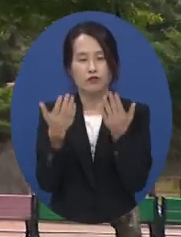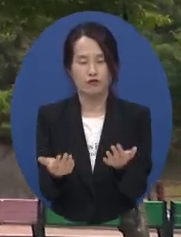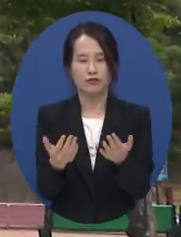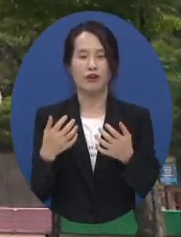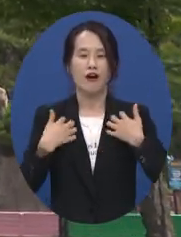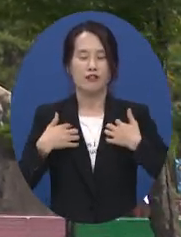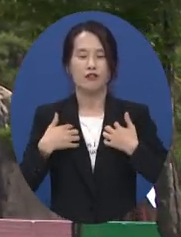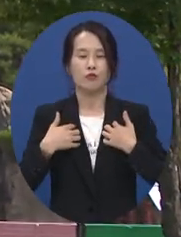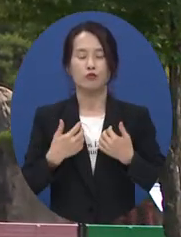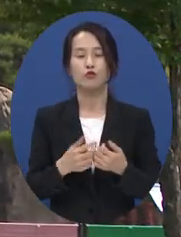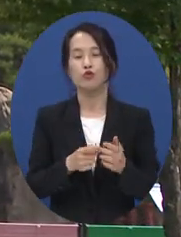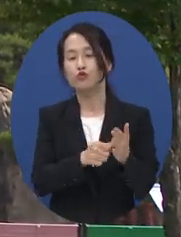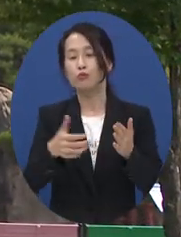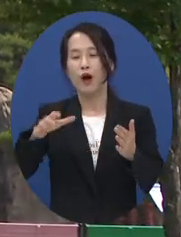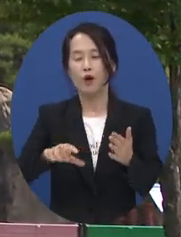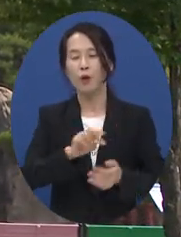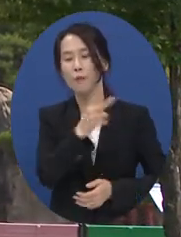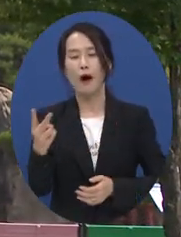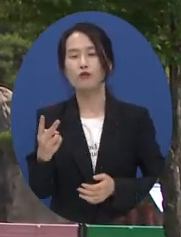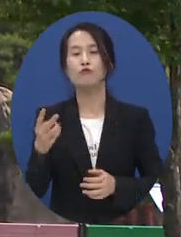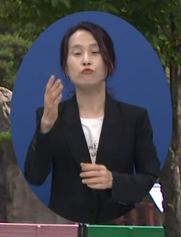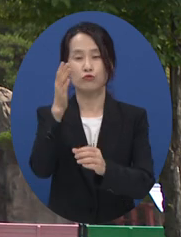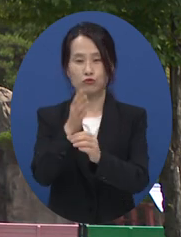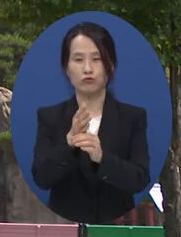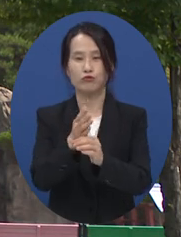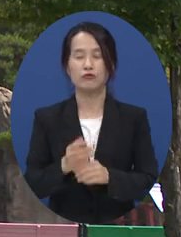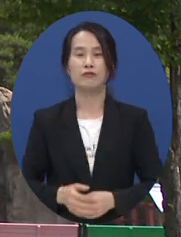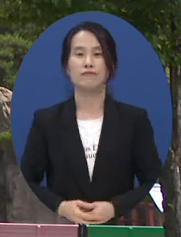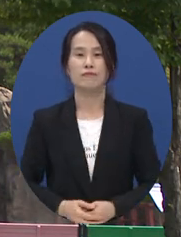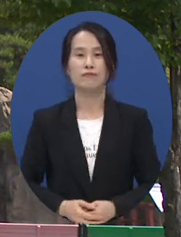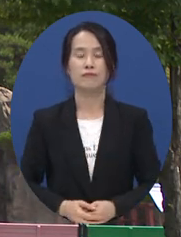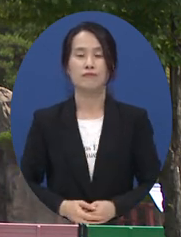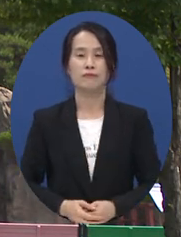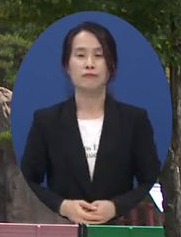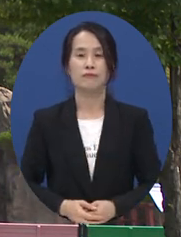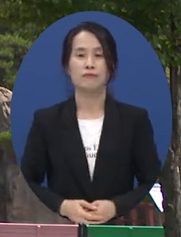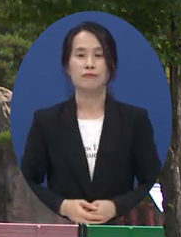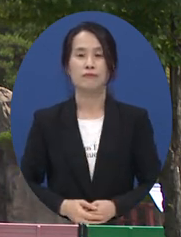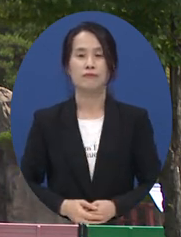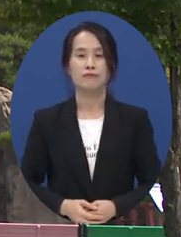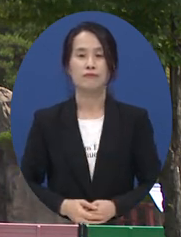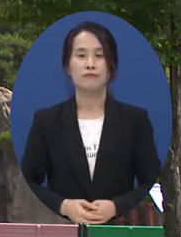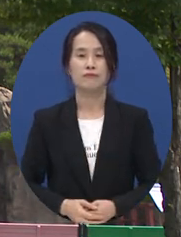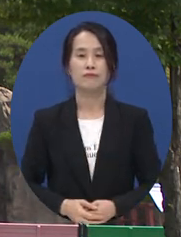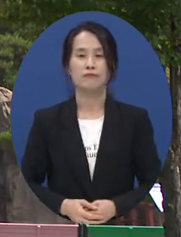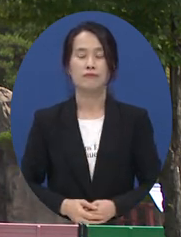즐거움을 주는 관광명소로 재탄생하고 있습니다. 경기CCTV 최창순입니다.